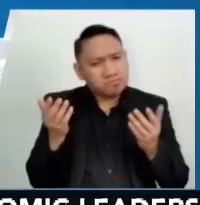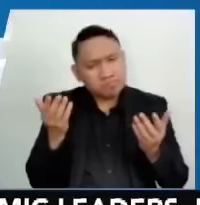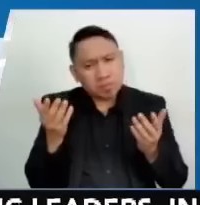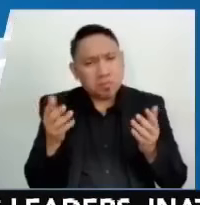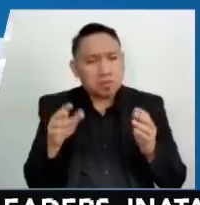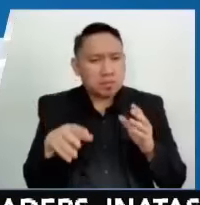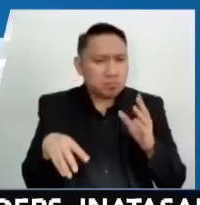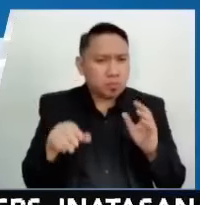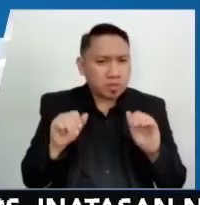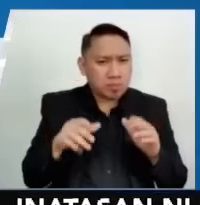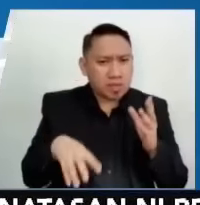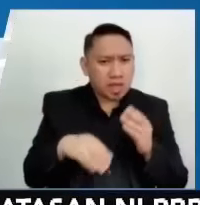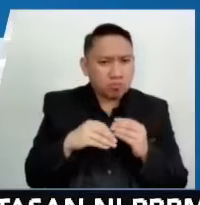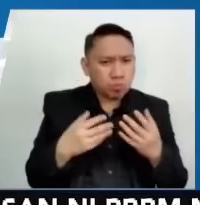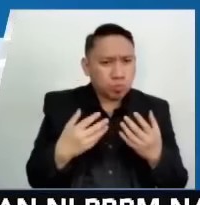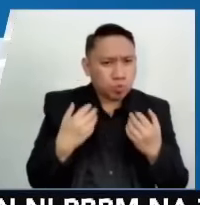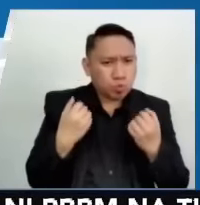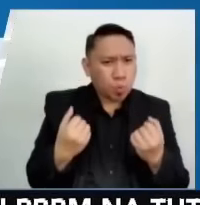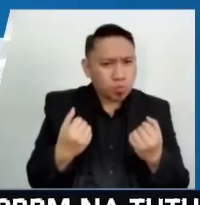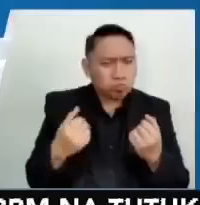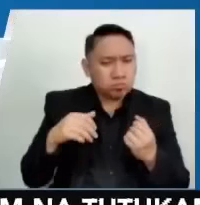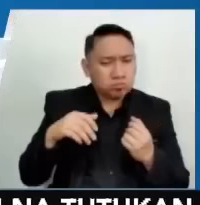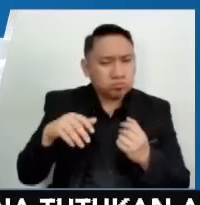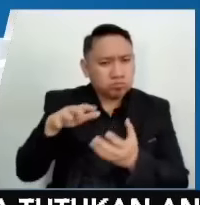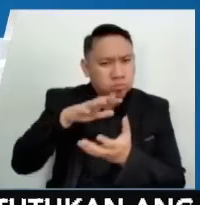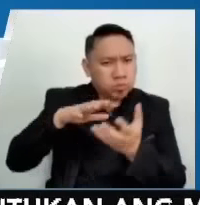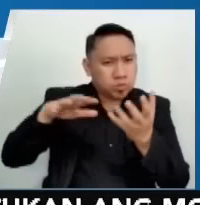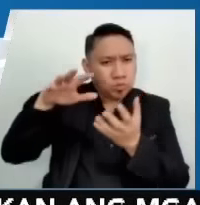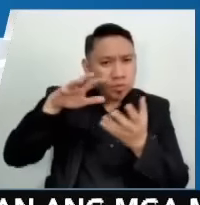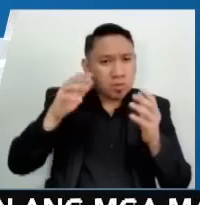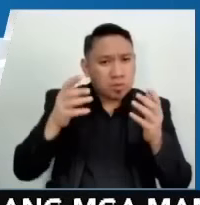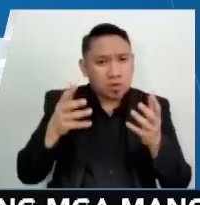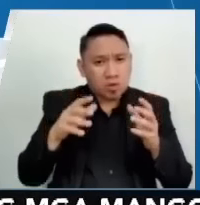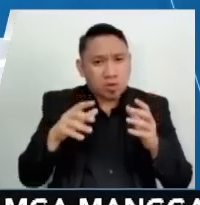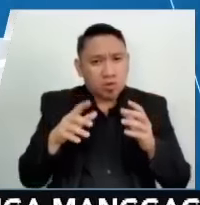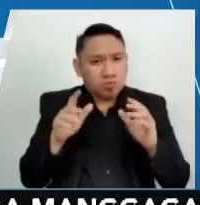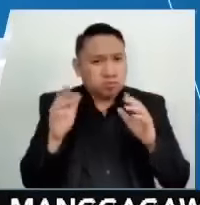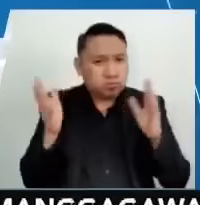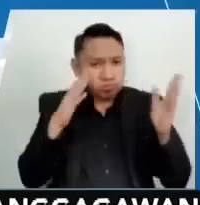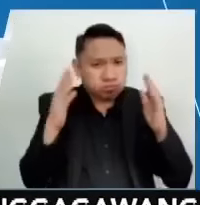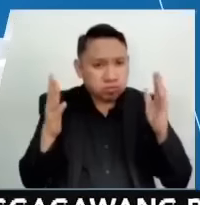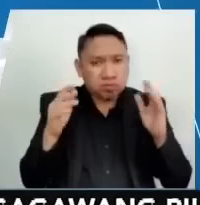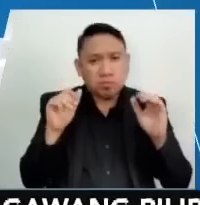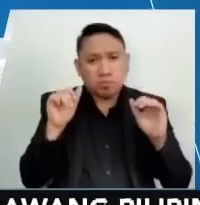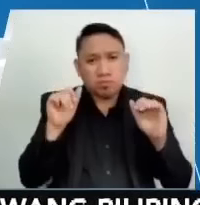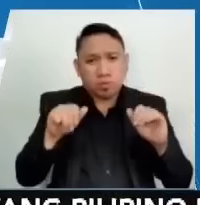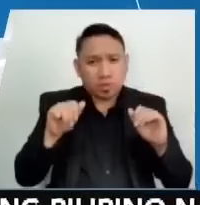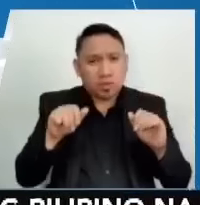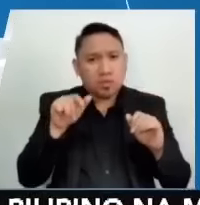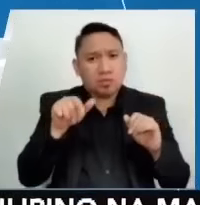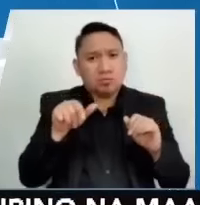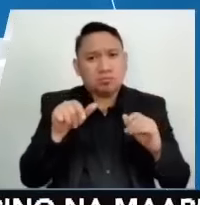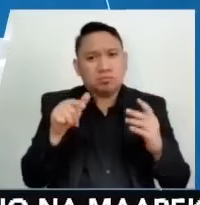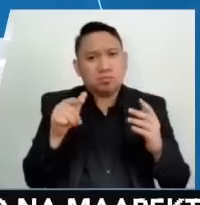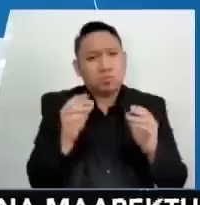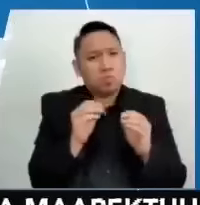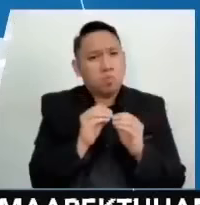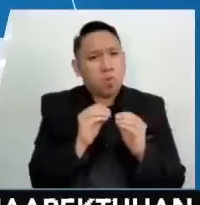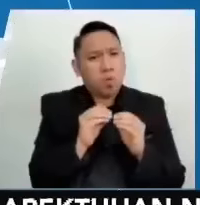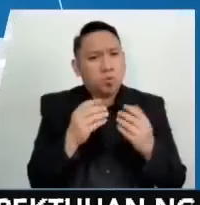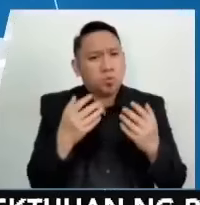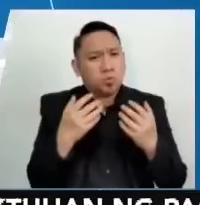natin by tomorrow. Posible nga ito umabot or posibleng lumakas pa ito pero nananatili pa rin ito